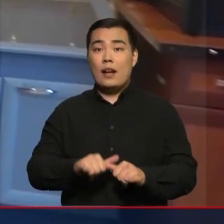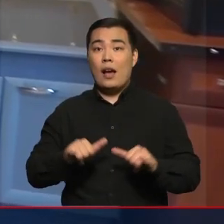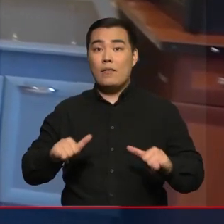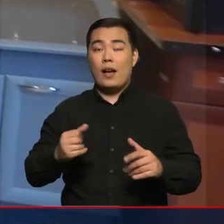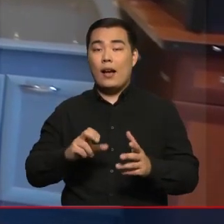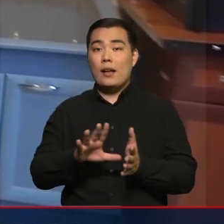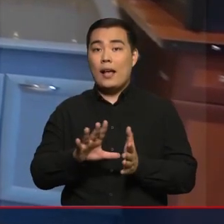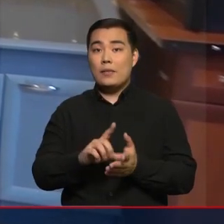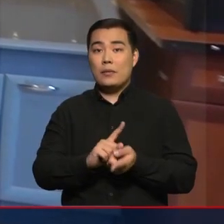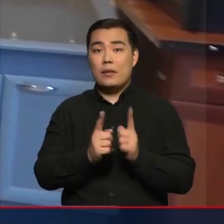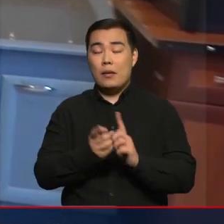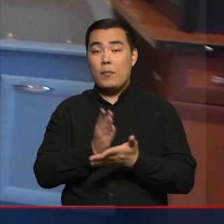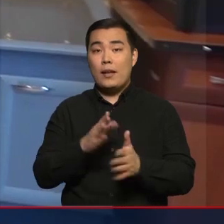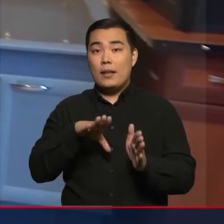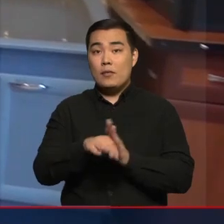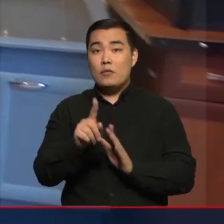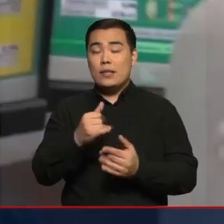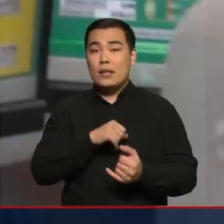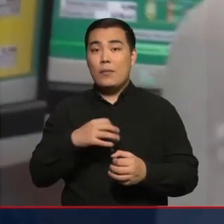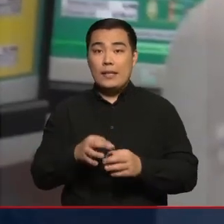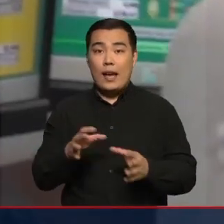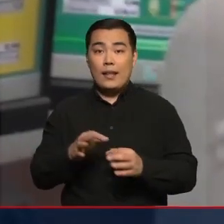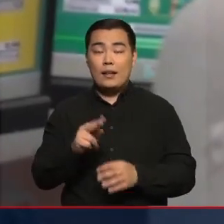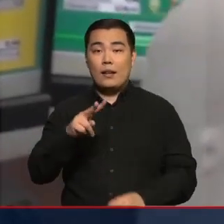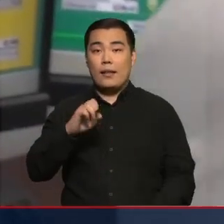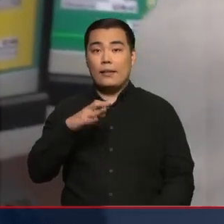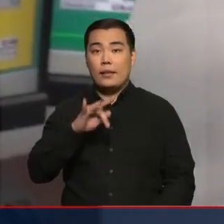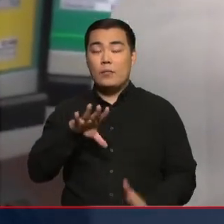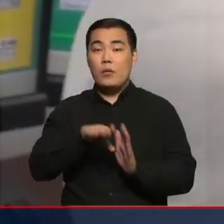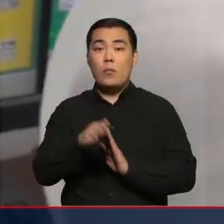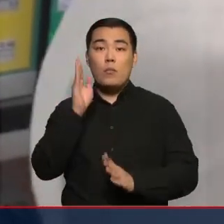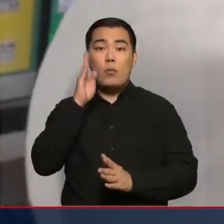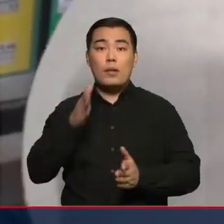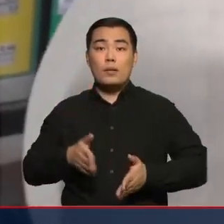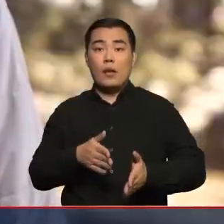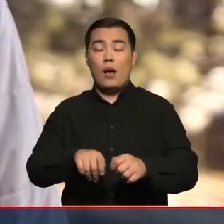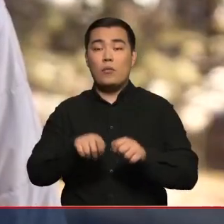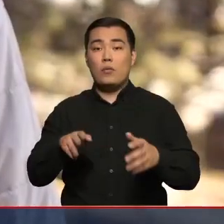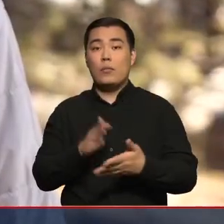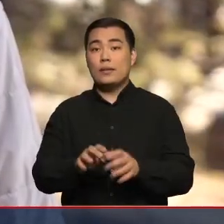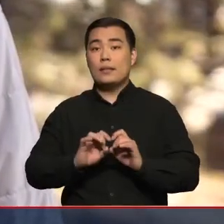көзіне көшіп жатыр. Осы тұрғыдан алып қарағанда ядролық кластер құру арқылы болашаққа жол ашамыз дейді ғалым.